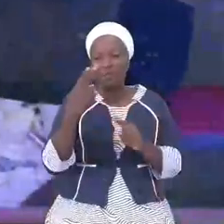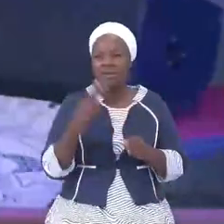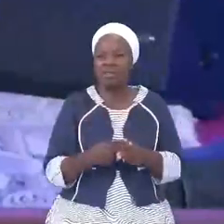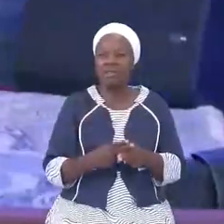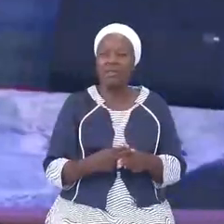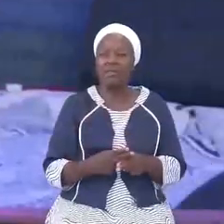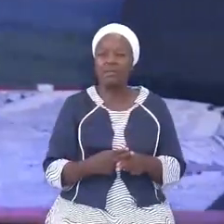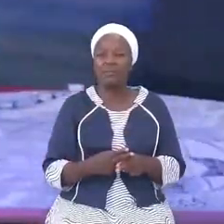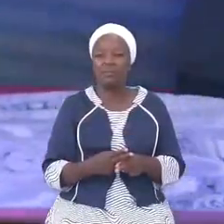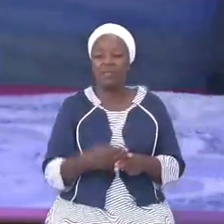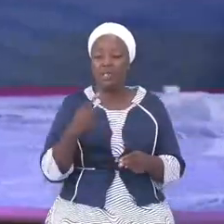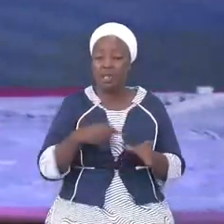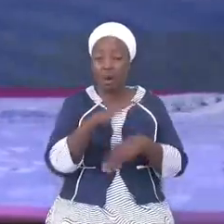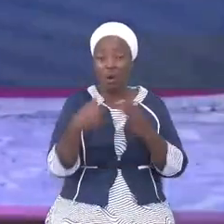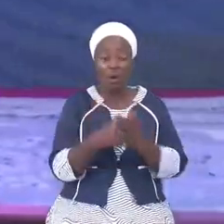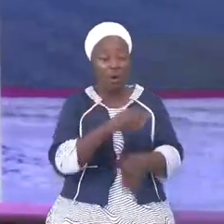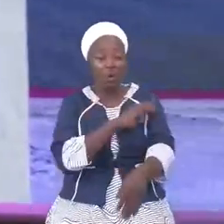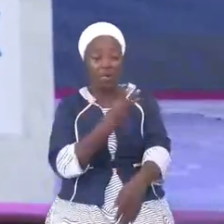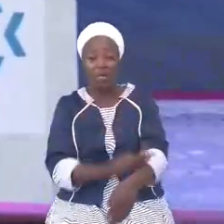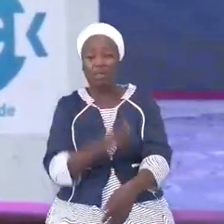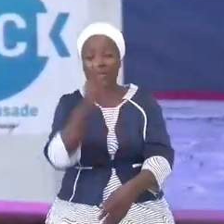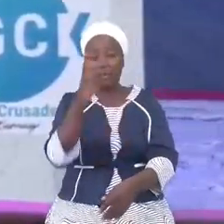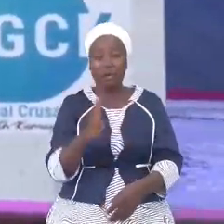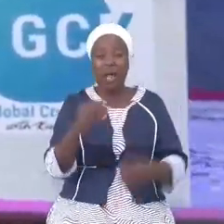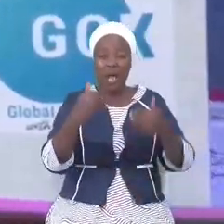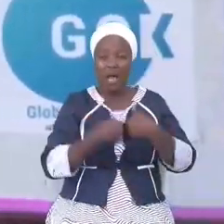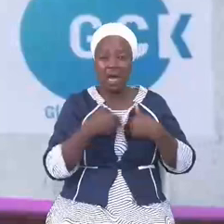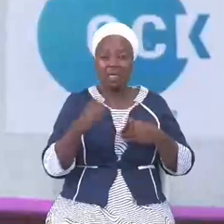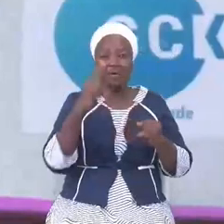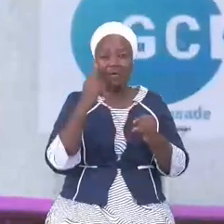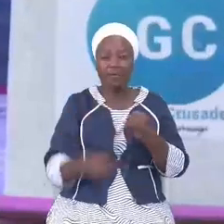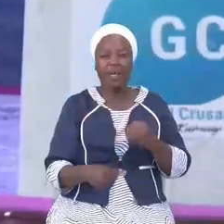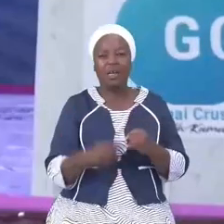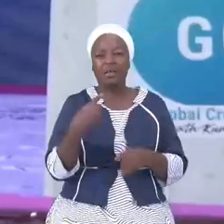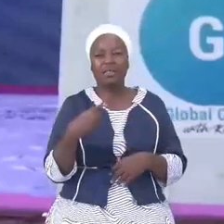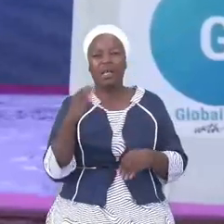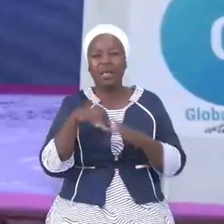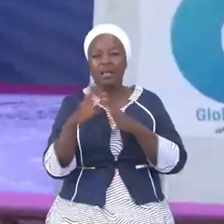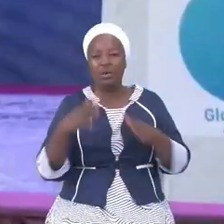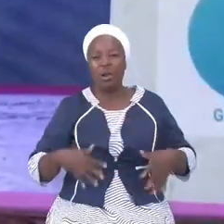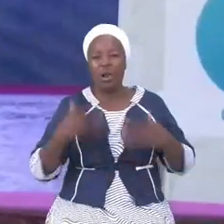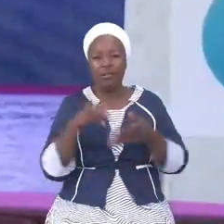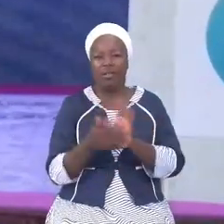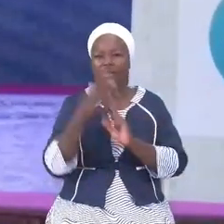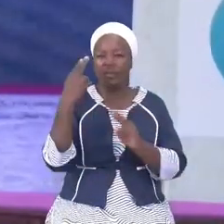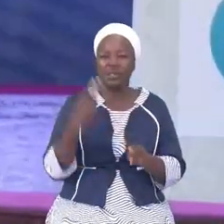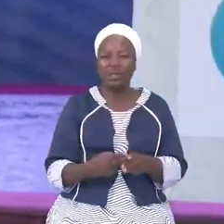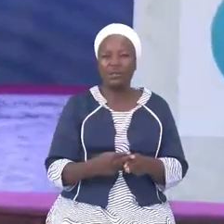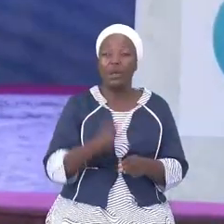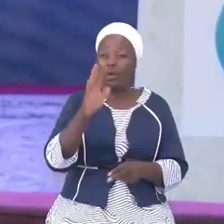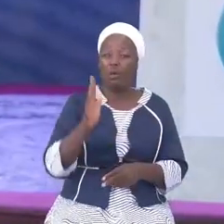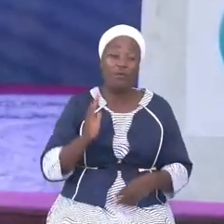Dieu Tout-Puissant a le dernier mot dans ta vie. Ton avenir